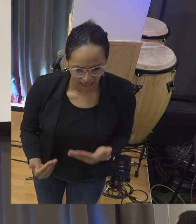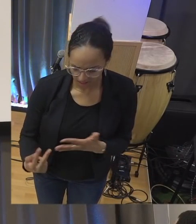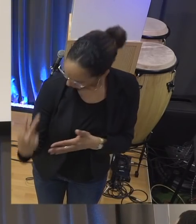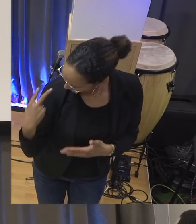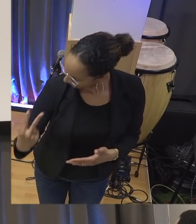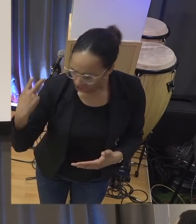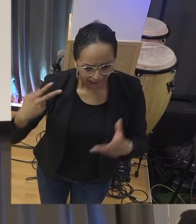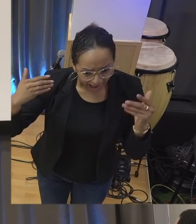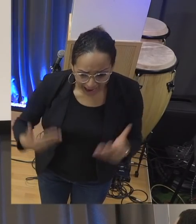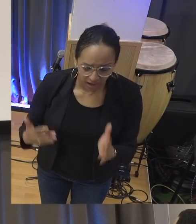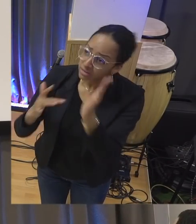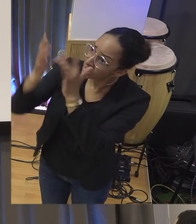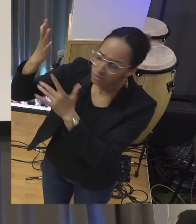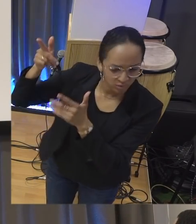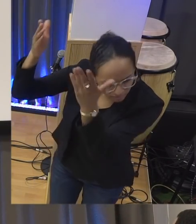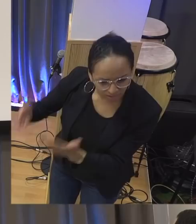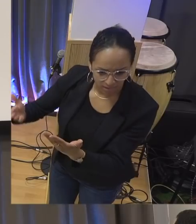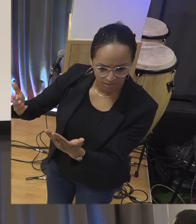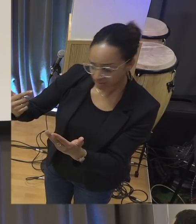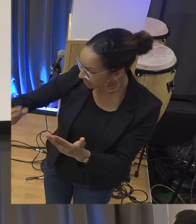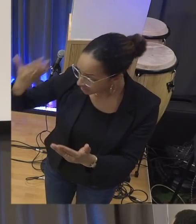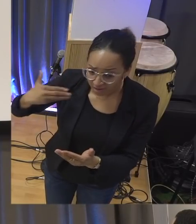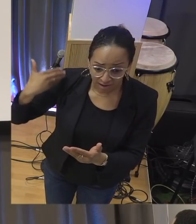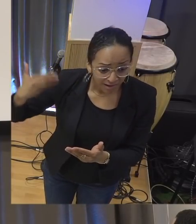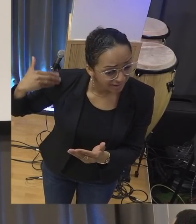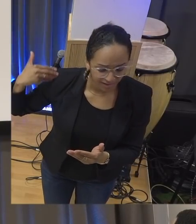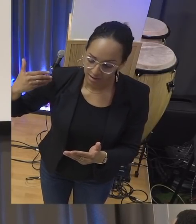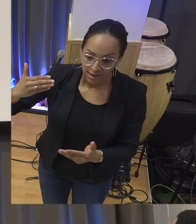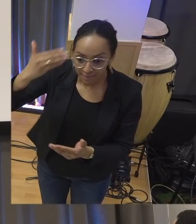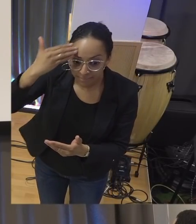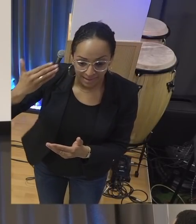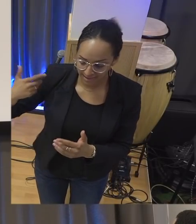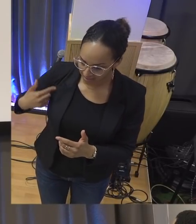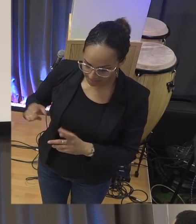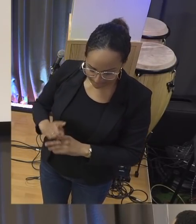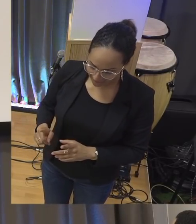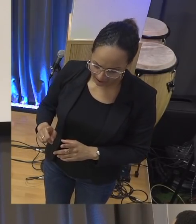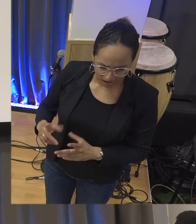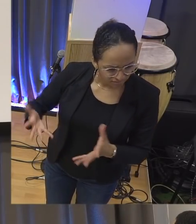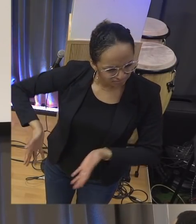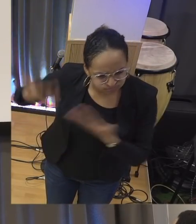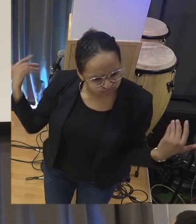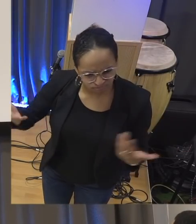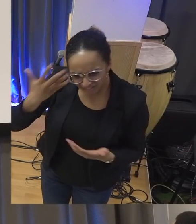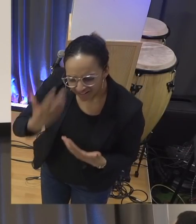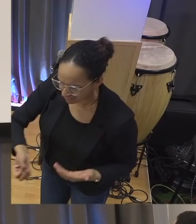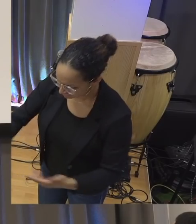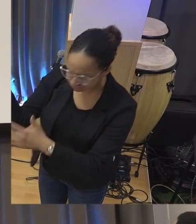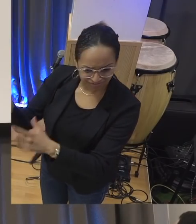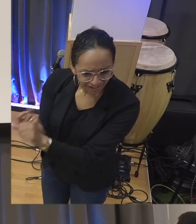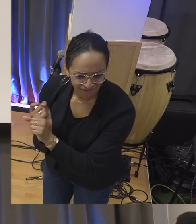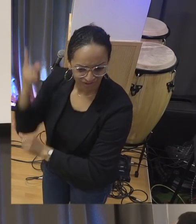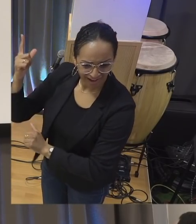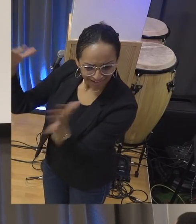faut briser ça au nom de Jésus. Tout ce qui n'est pas pardonné, tôt ou tard, tout ce qui n'est pas assaini, tout ce qui n'est pas